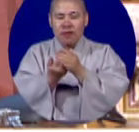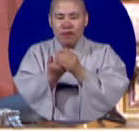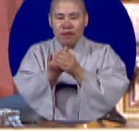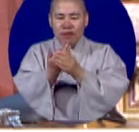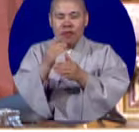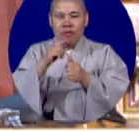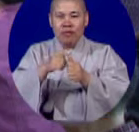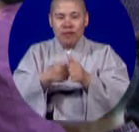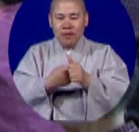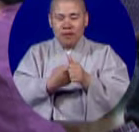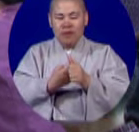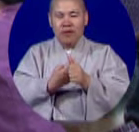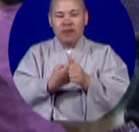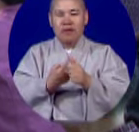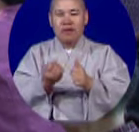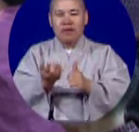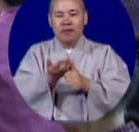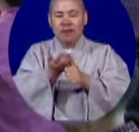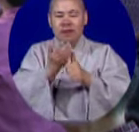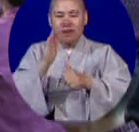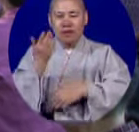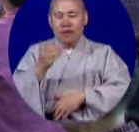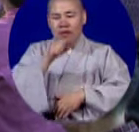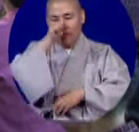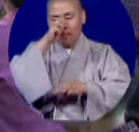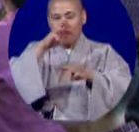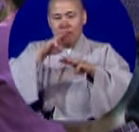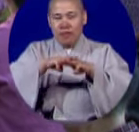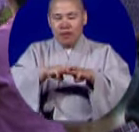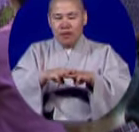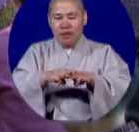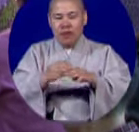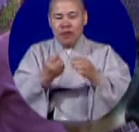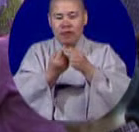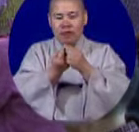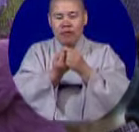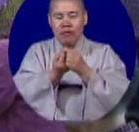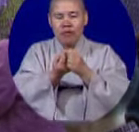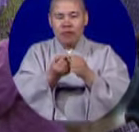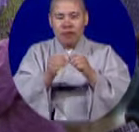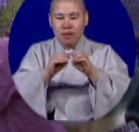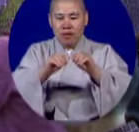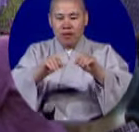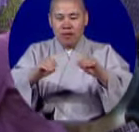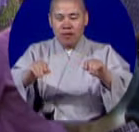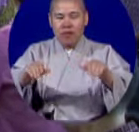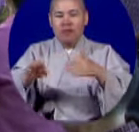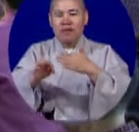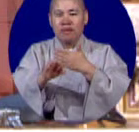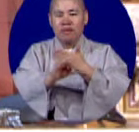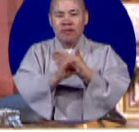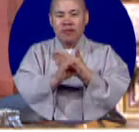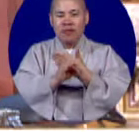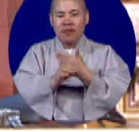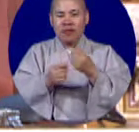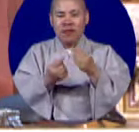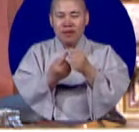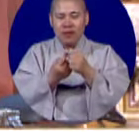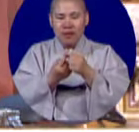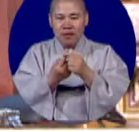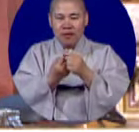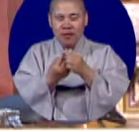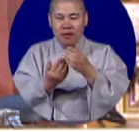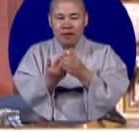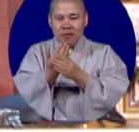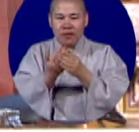나요. 좋은 밭에 종자만 심으면 아이 농부가 그 싹 나라고 가서